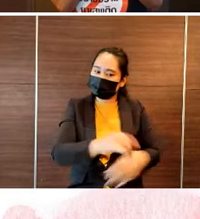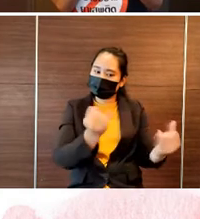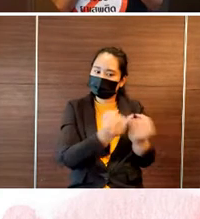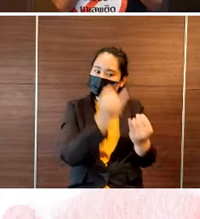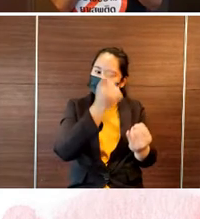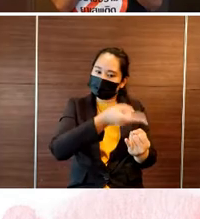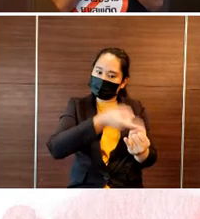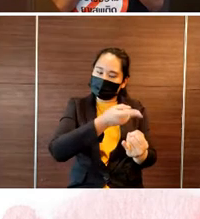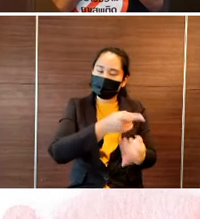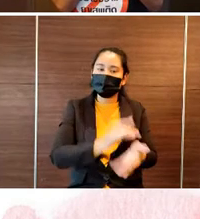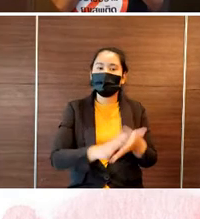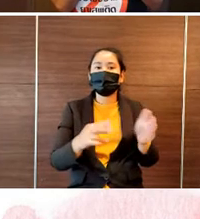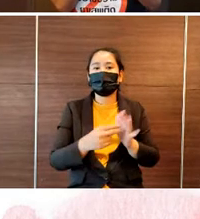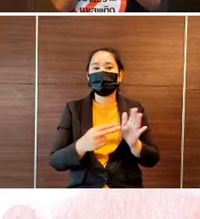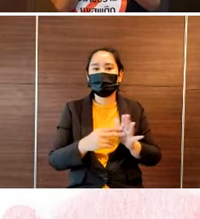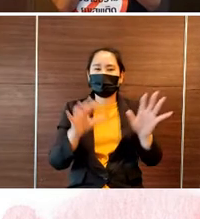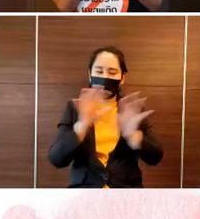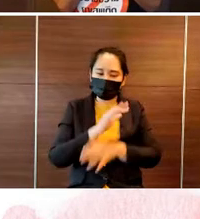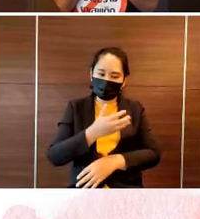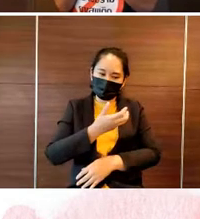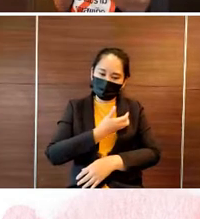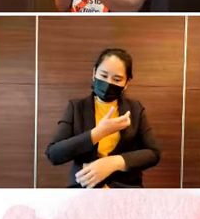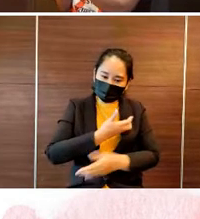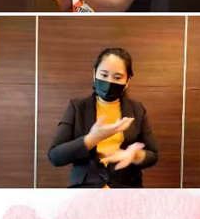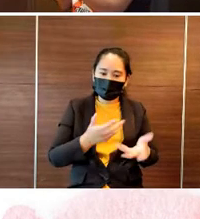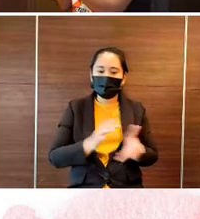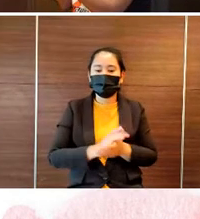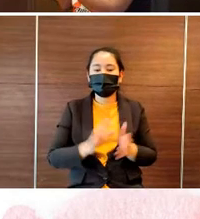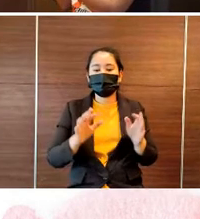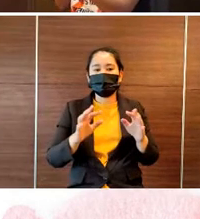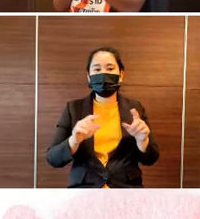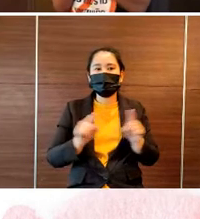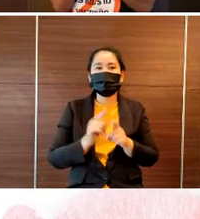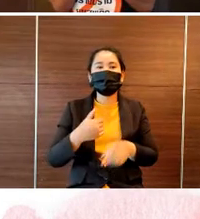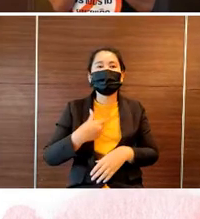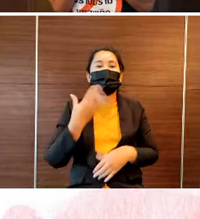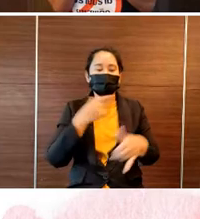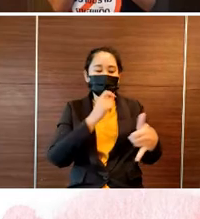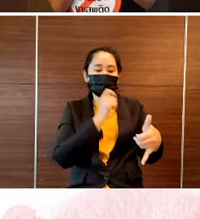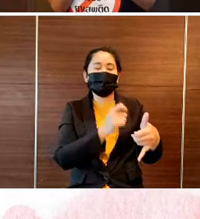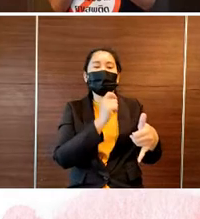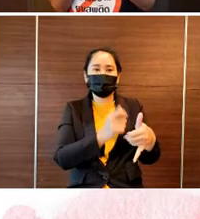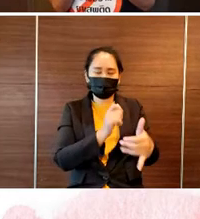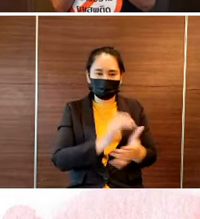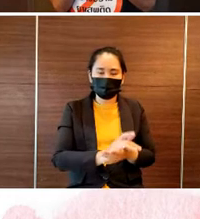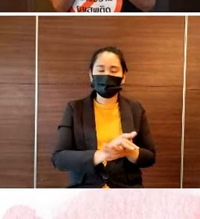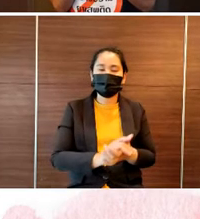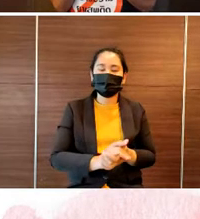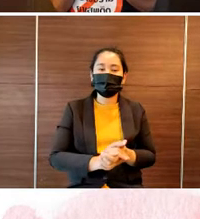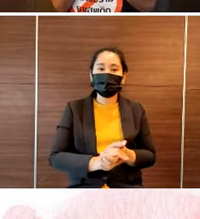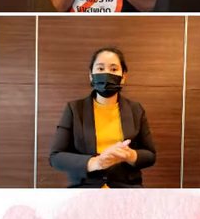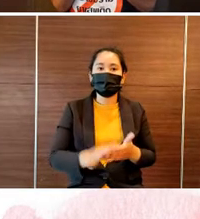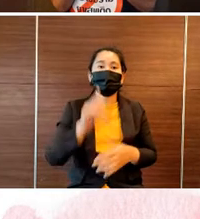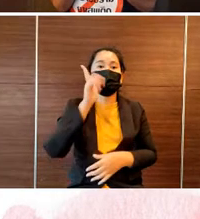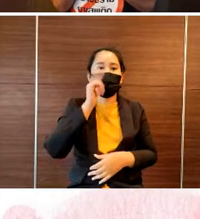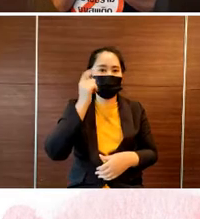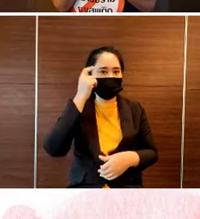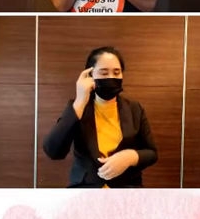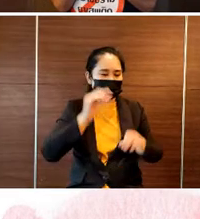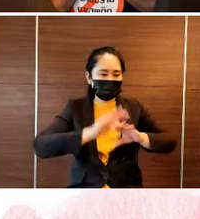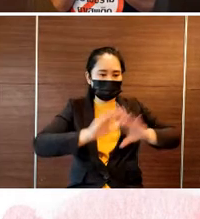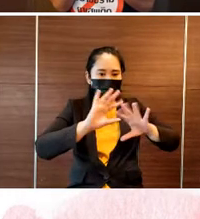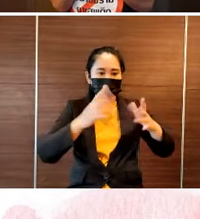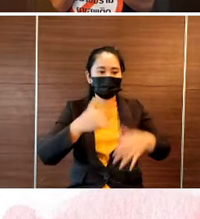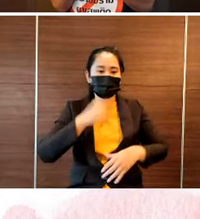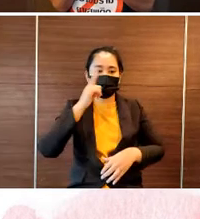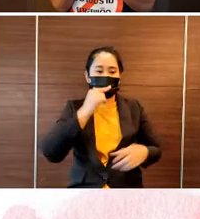เคารพแล้วก็ตอกย้ำไม่มีความไว้วางใจซึ่งกันและกันอันนี้ตอนที่เราสัมภาษณ์ผู้ใช้ยาเสพติดนะคะหลังจากที่แม่รู้ว่าผมยังไม่เลิกใช้ยาเขาก็